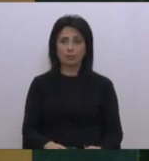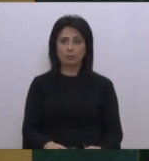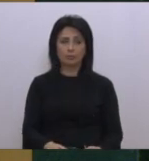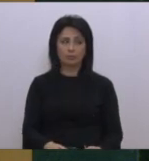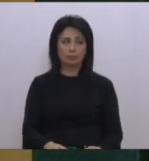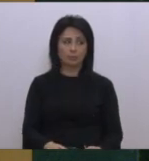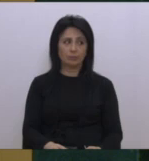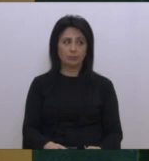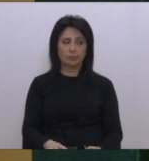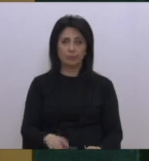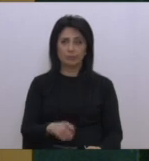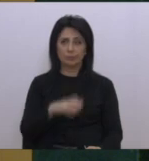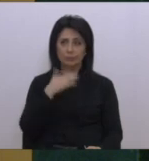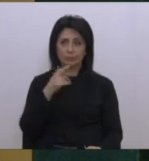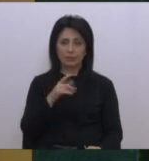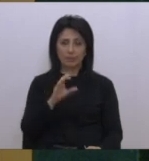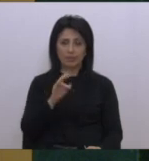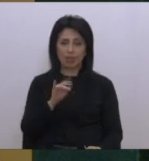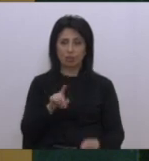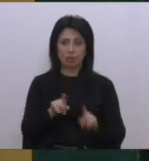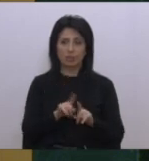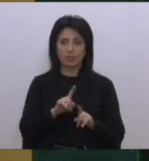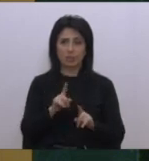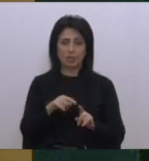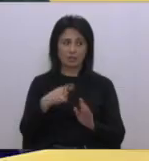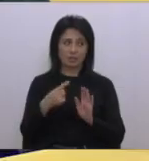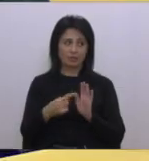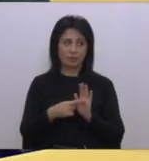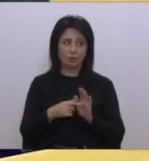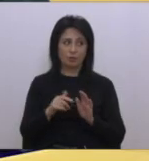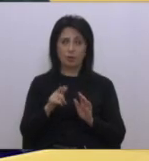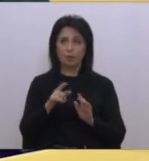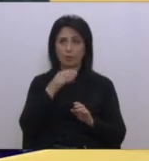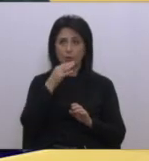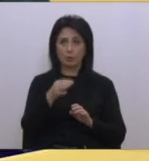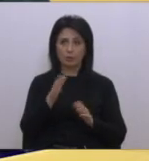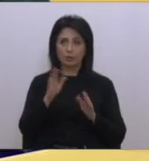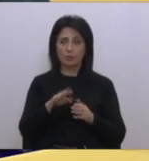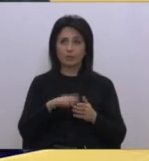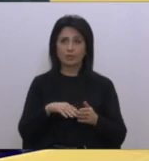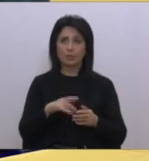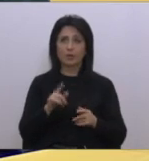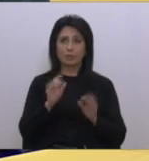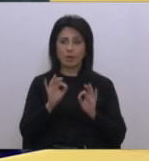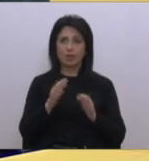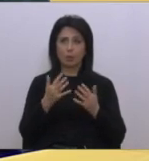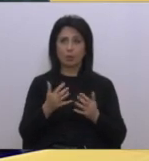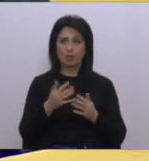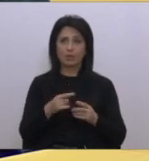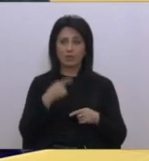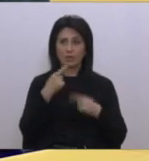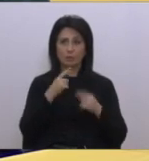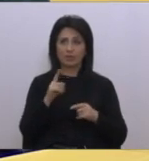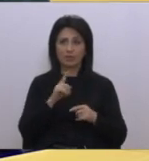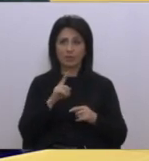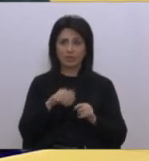პრინციპში არ ვაპირებდი, მაგრამ ბატონმა სანდრომ ისეთი რაღაც გააჟღერა, რომ არ შეიძლება რომ უპასუხოთ დავტოვოთ, მართლაც უხერხულია იმაზე საუბარი,